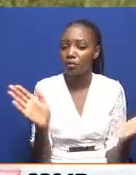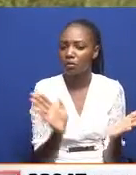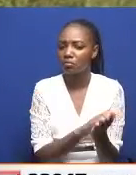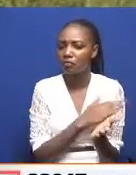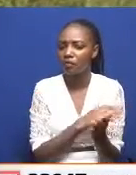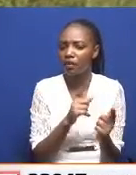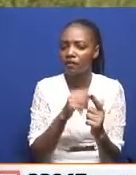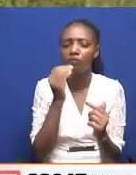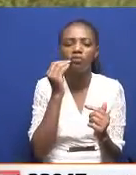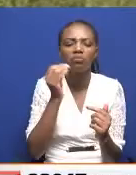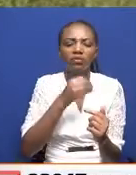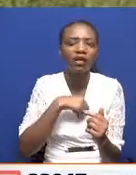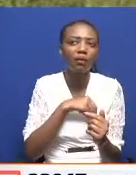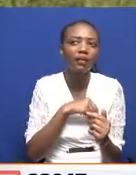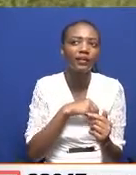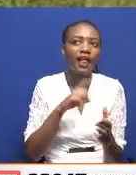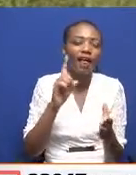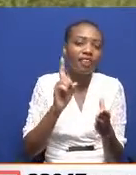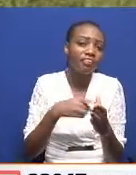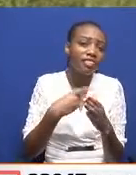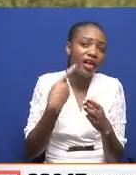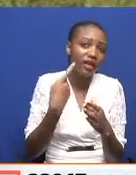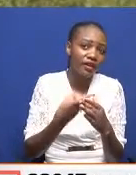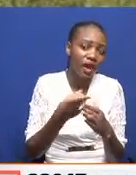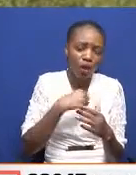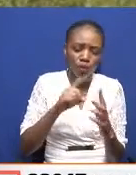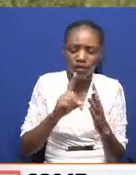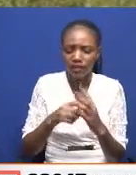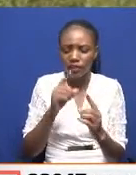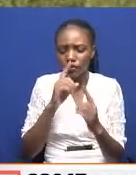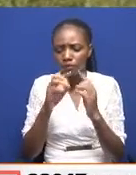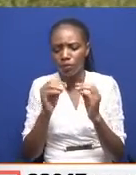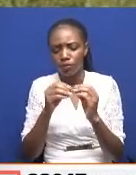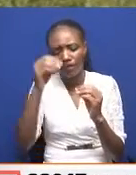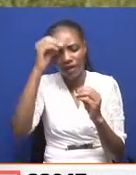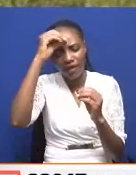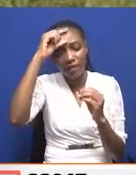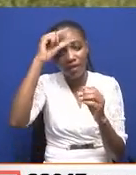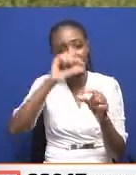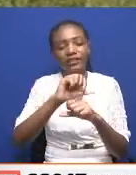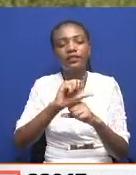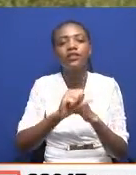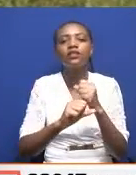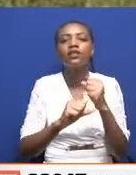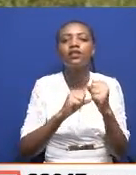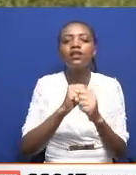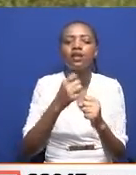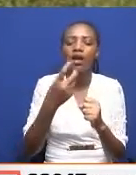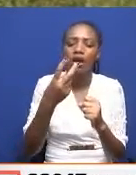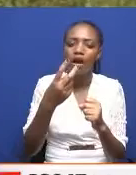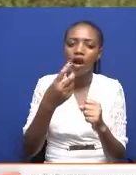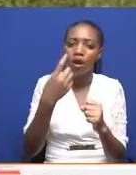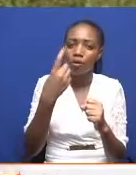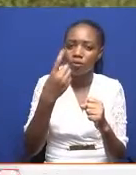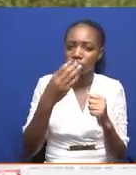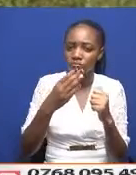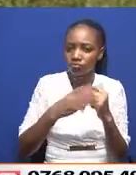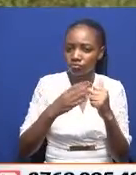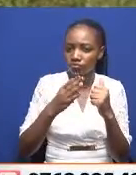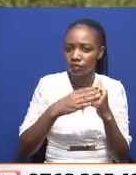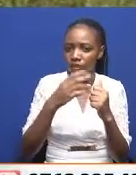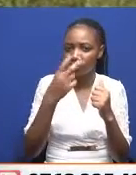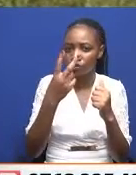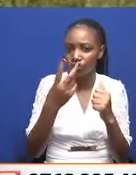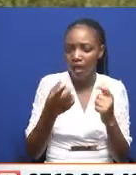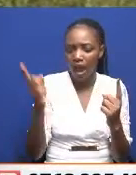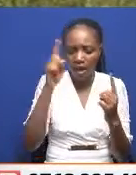yetu. Kwa hivyo tumeanza kuongea na serikali mwaka wa 1999 hadi wa leo,